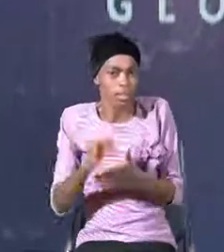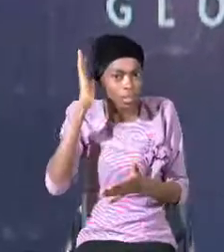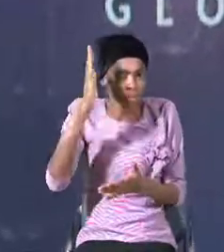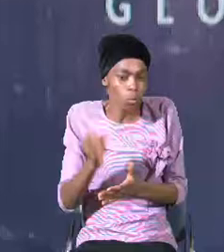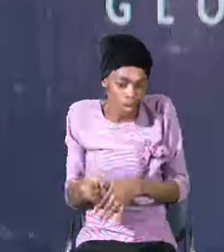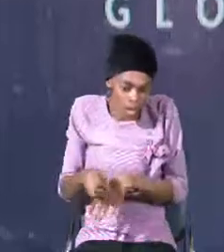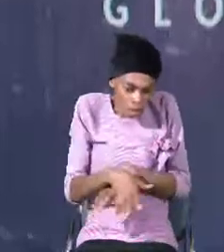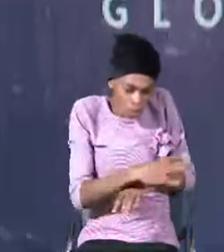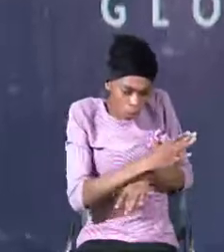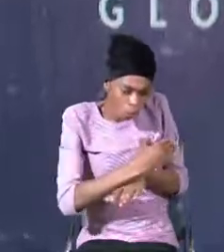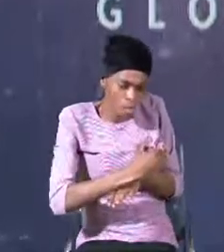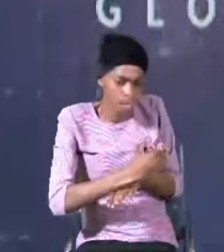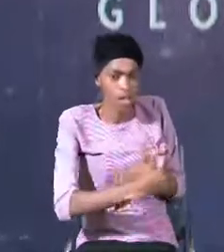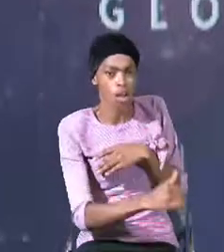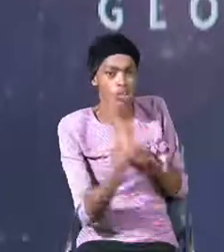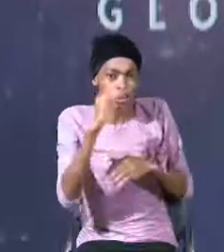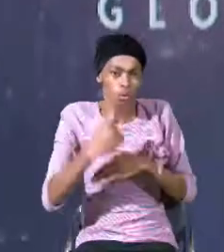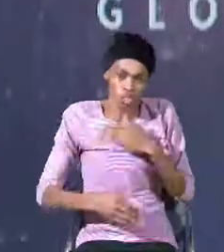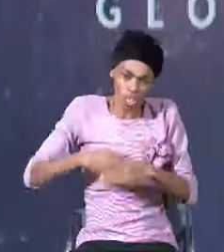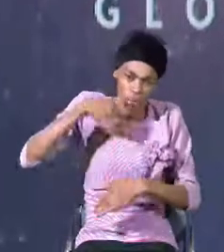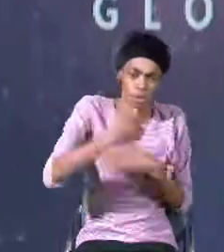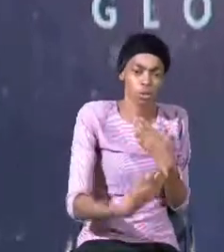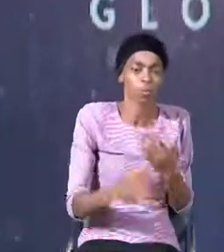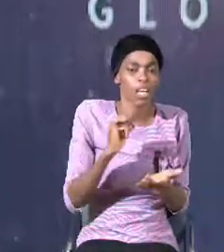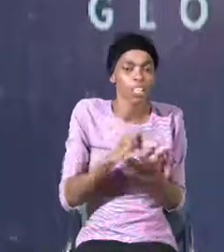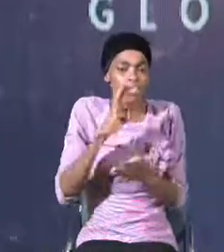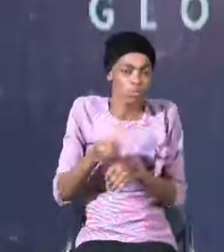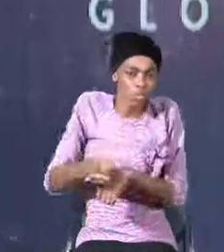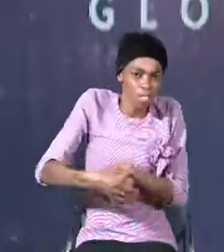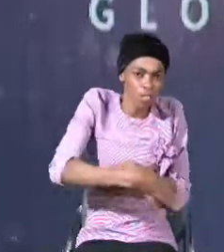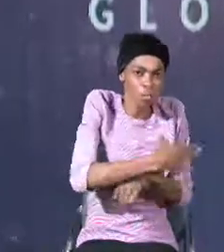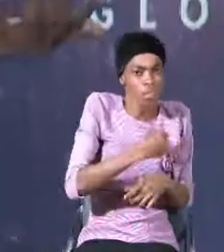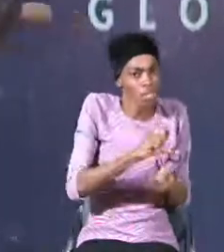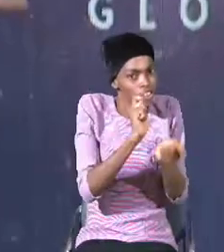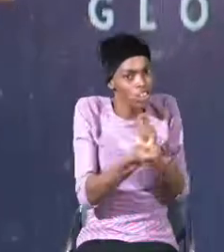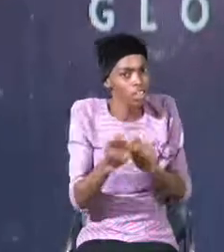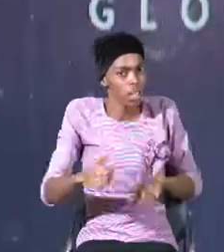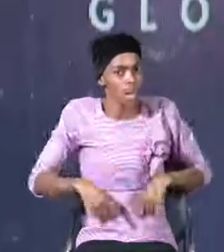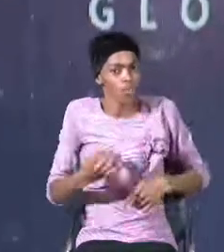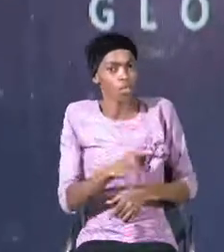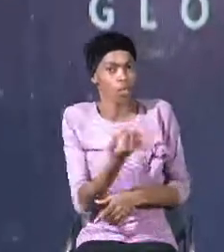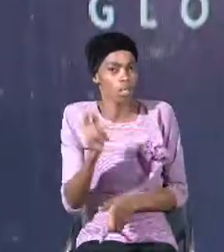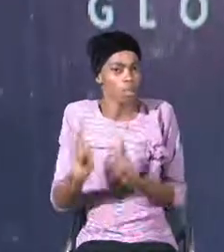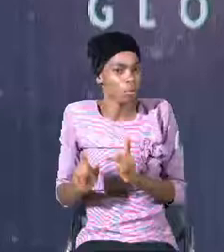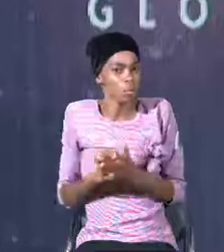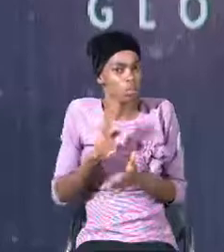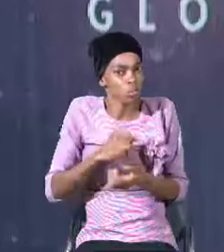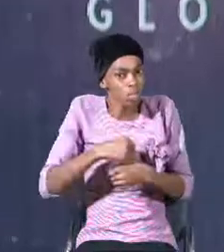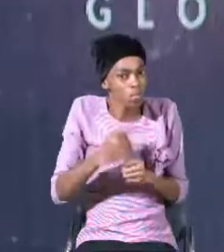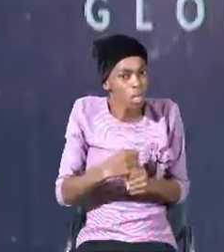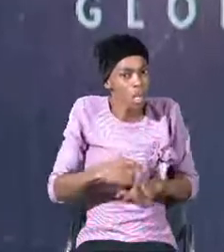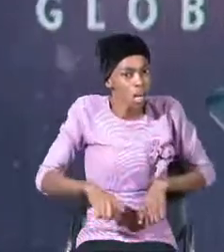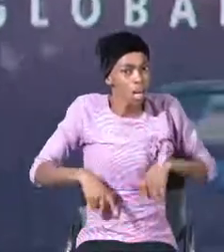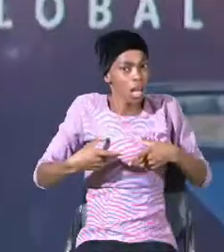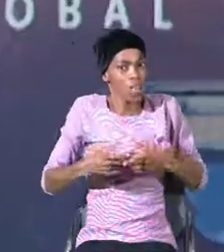va impacter ta génération, qui va impacter la vie d'autres personnes, qui rendra la vie meilleure